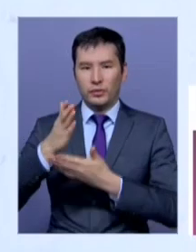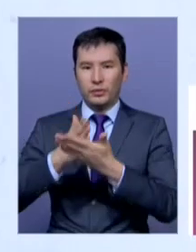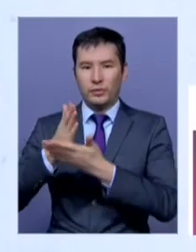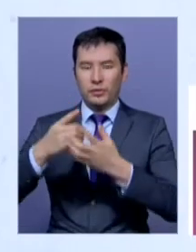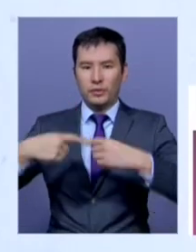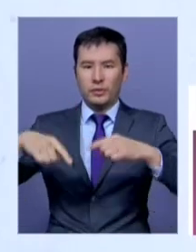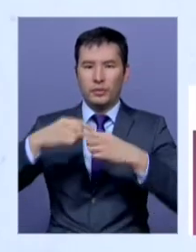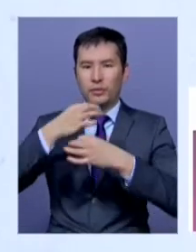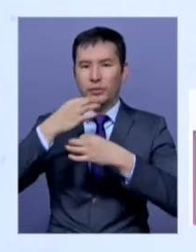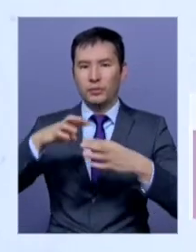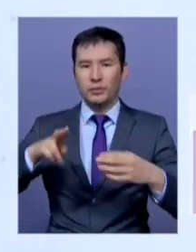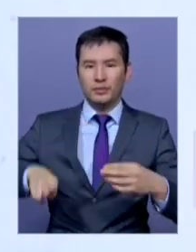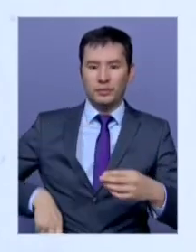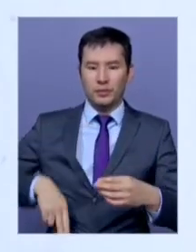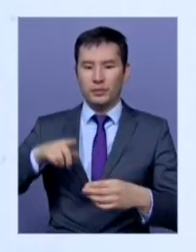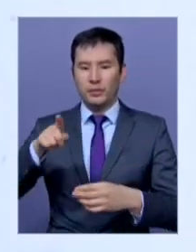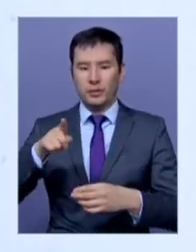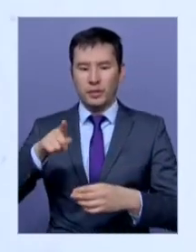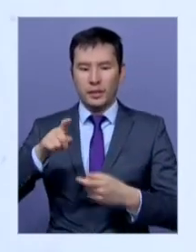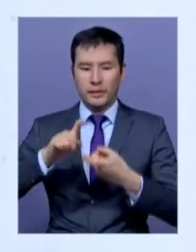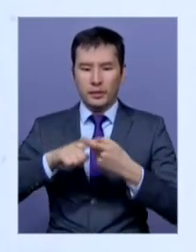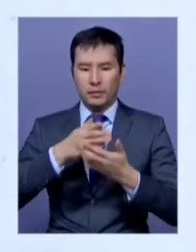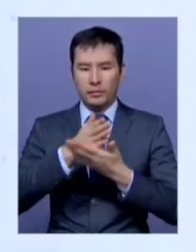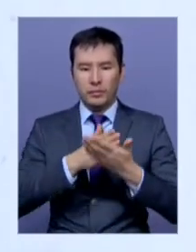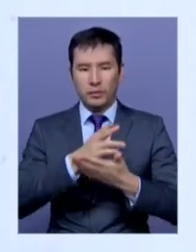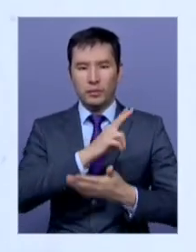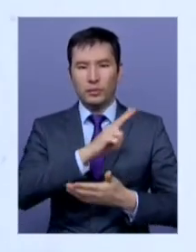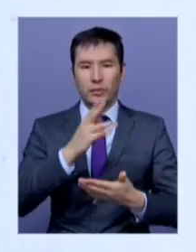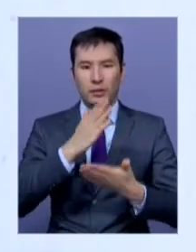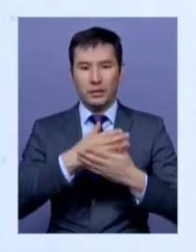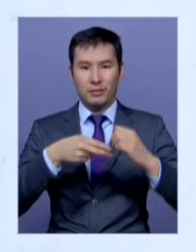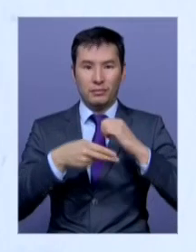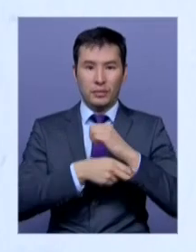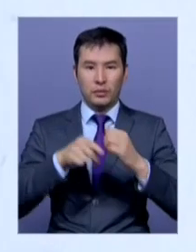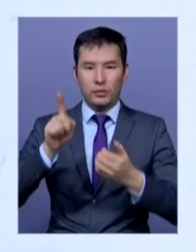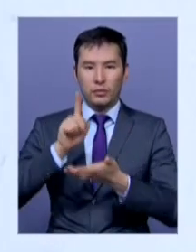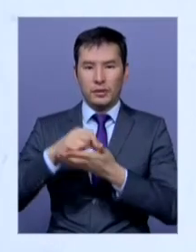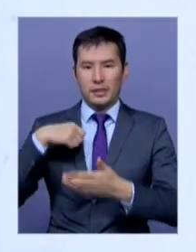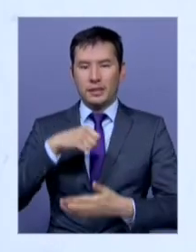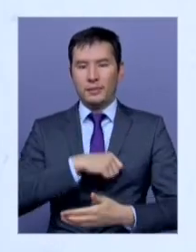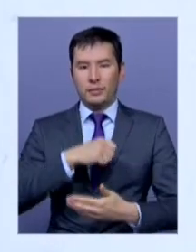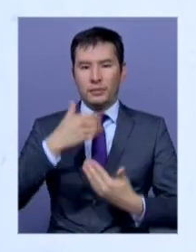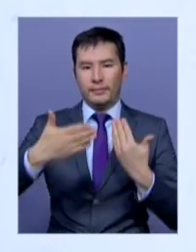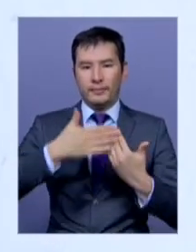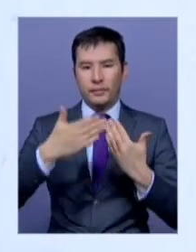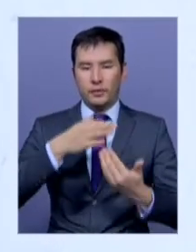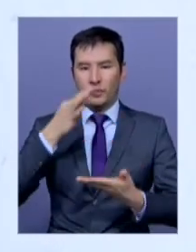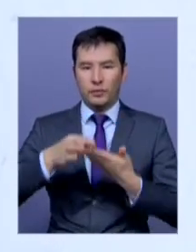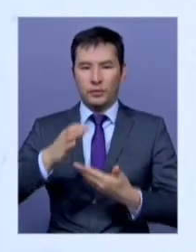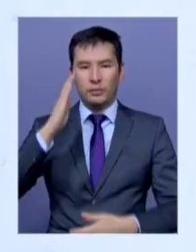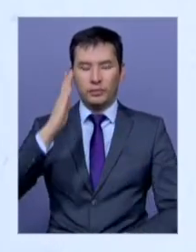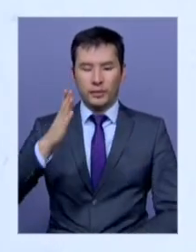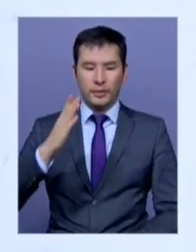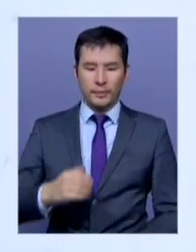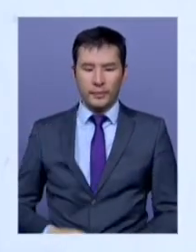мемлекеттік басқарма басшысын өз парменіндегі қызметкердің жемқорлығы үшін тәртіптік жауапкершілікке тарту мәселесіне баса назар